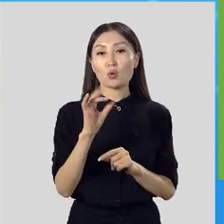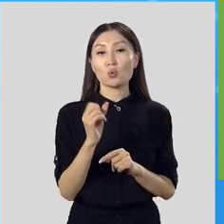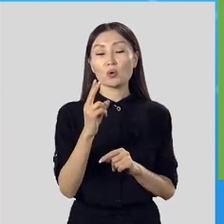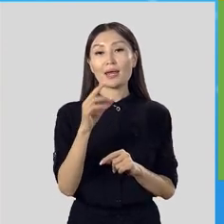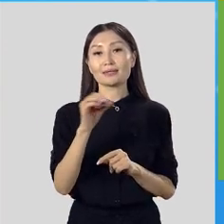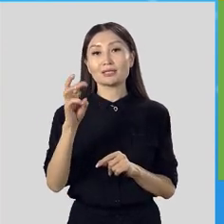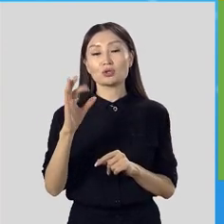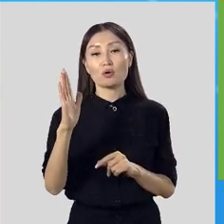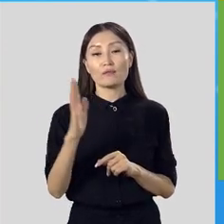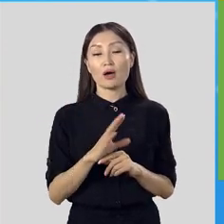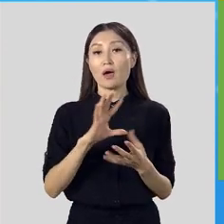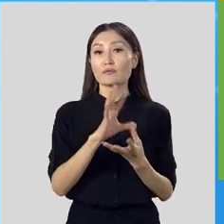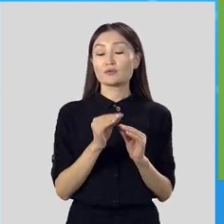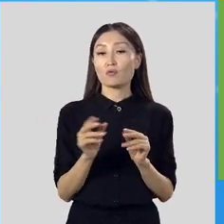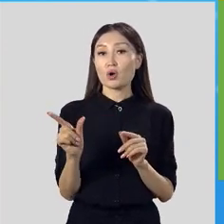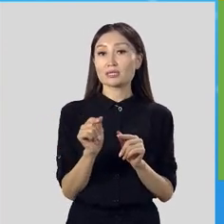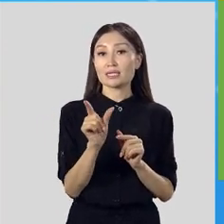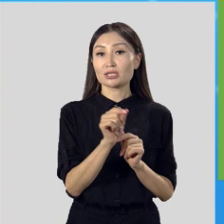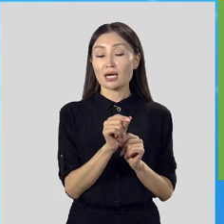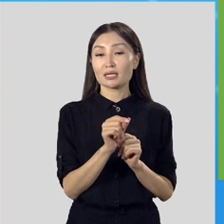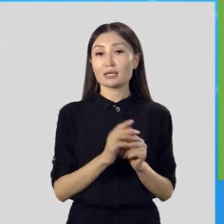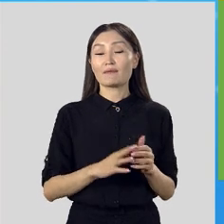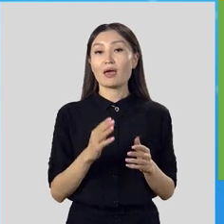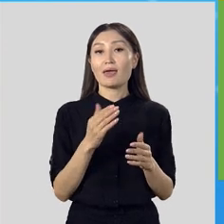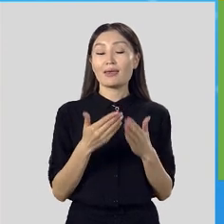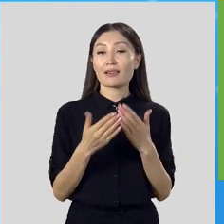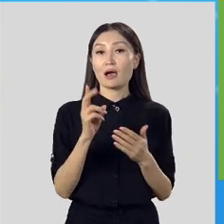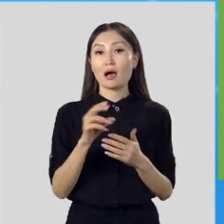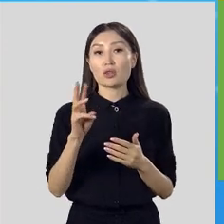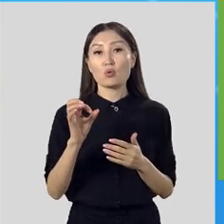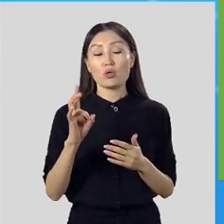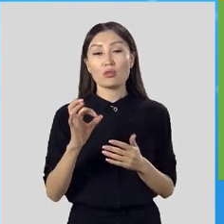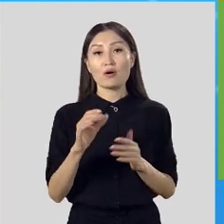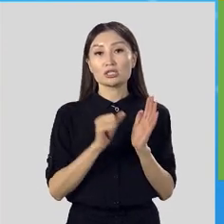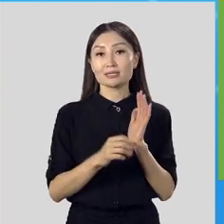нуклеотидов. Всего таких сочетаний триплетов или кодонов